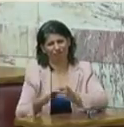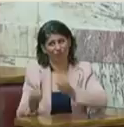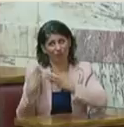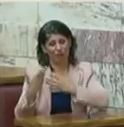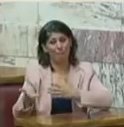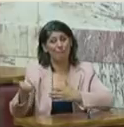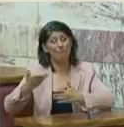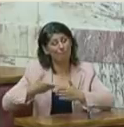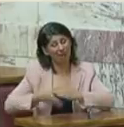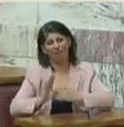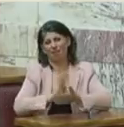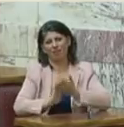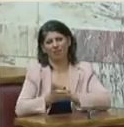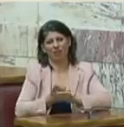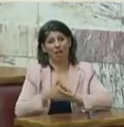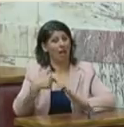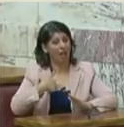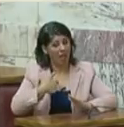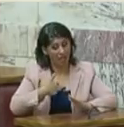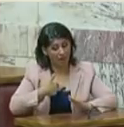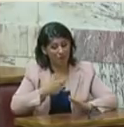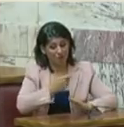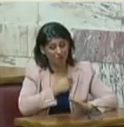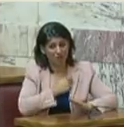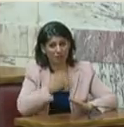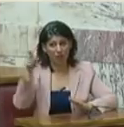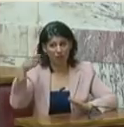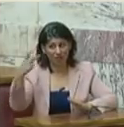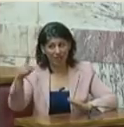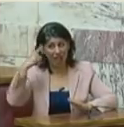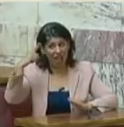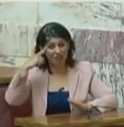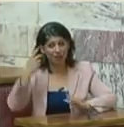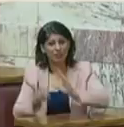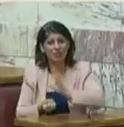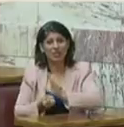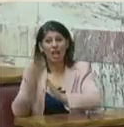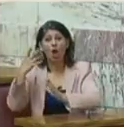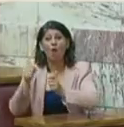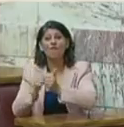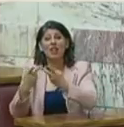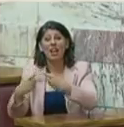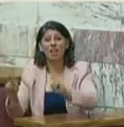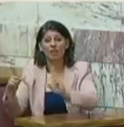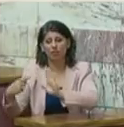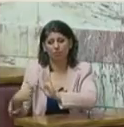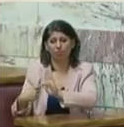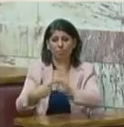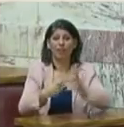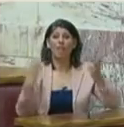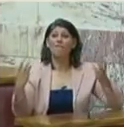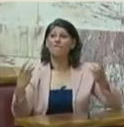πιστεύουμε ότι οι αντιλήψεις σας είναι οφειλελεύθερες, που τις παρουσιάζετε σαν φρέσκες